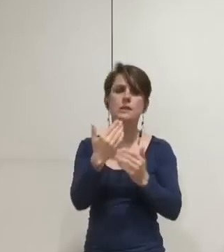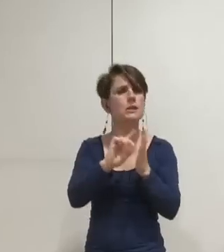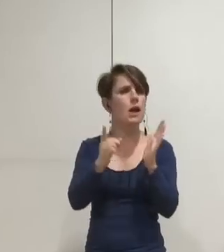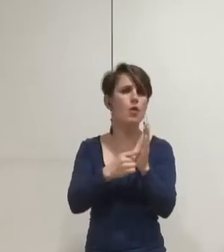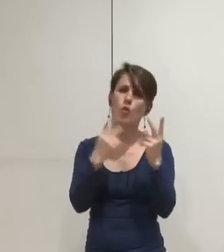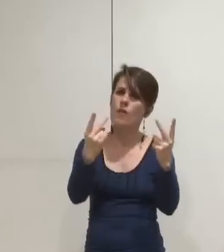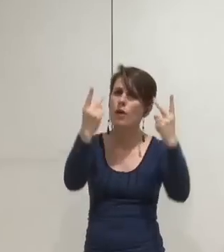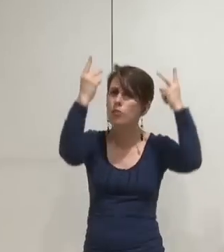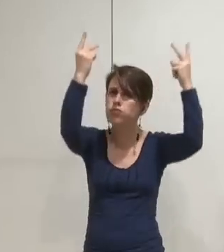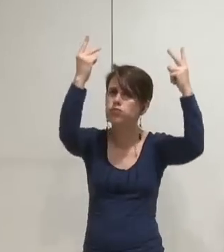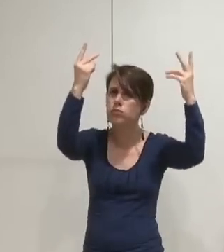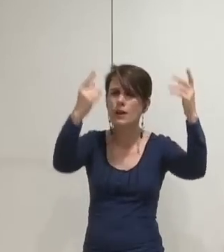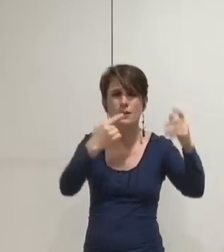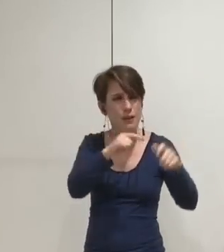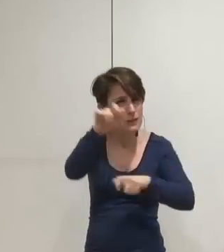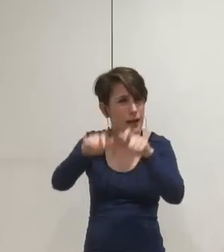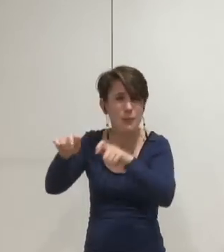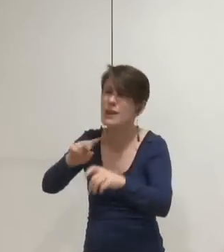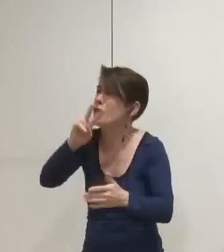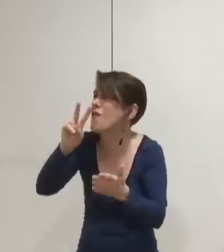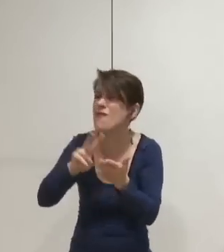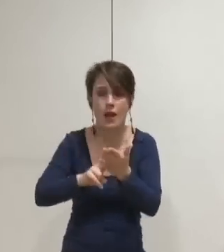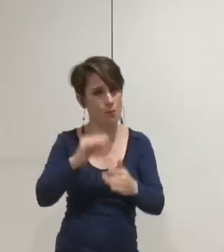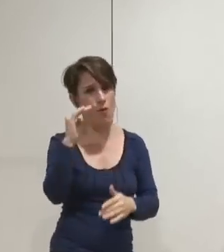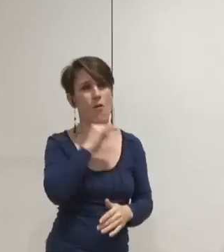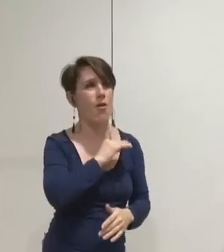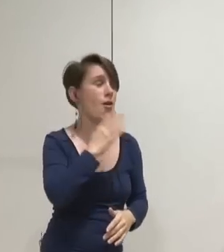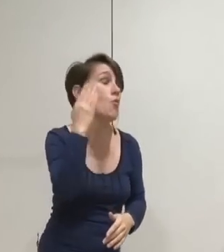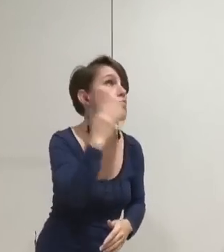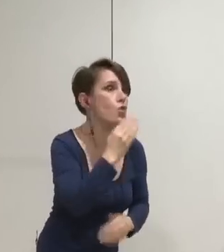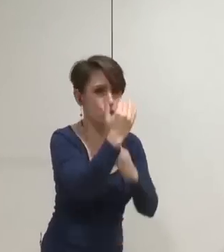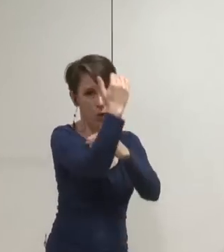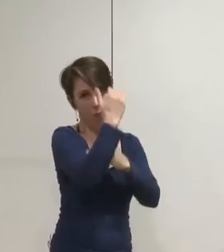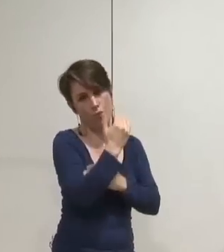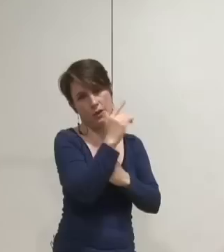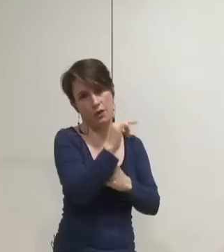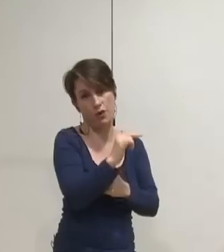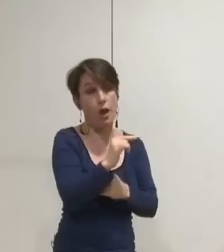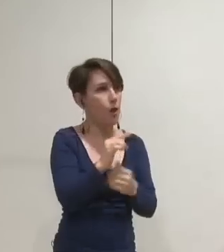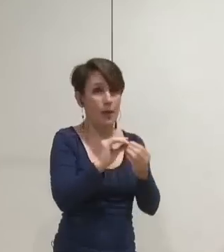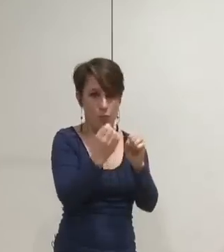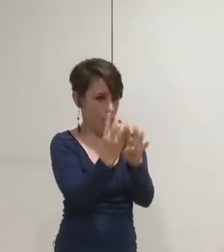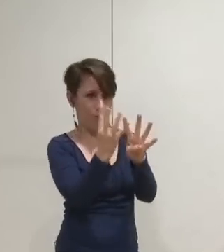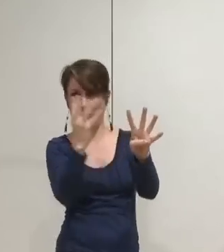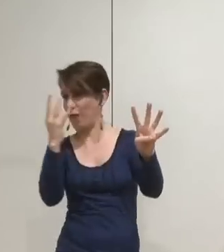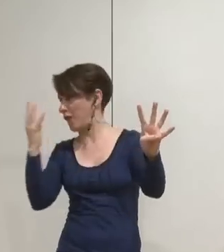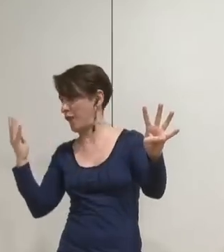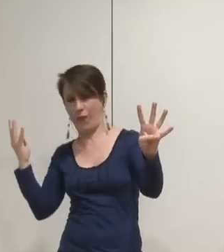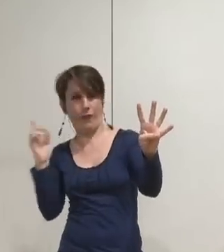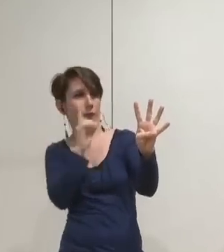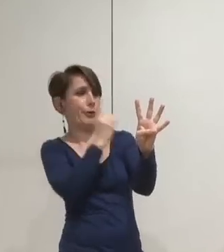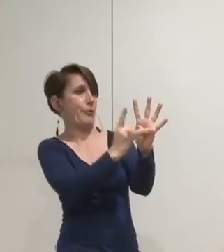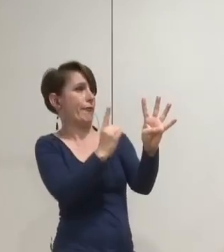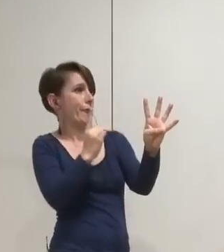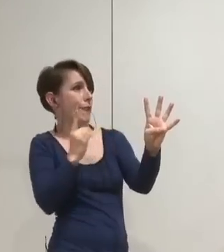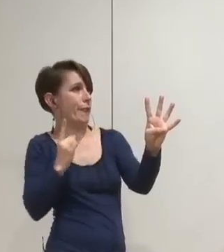ceux qui en ont vraiment besoin soi mêlés à la masse de ceux qui usurpent cette procédure pour tenter de s'arroger